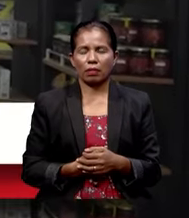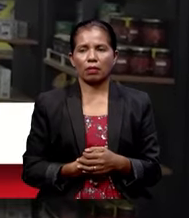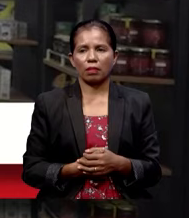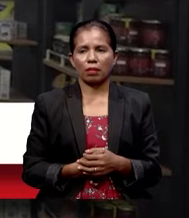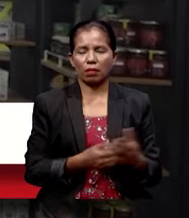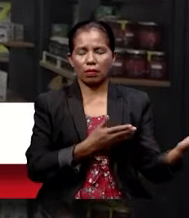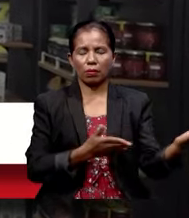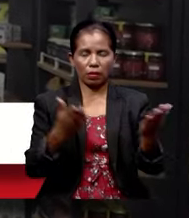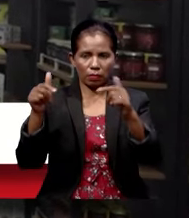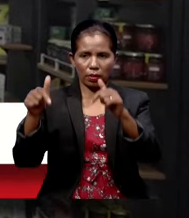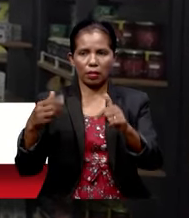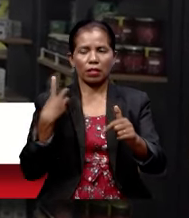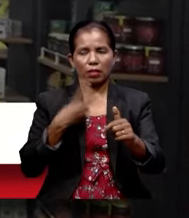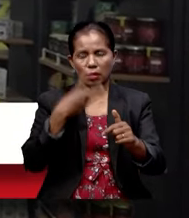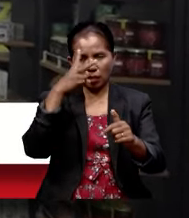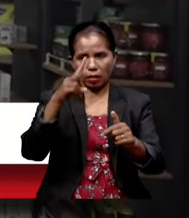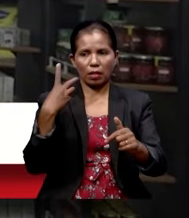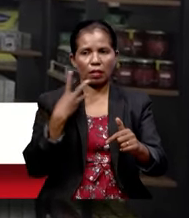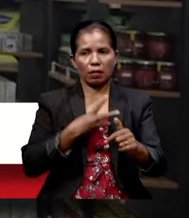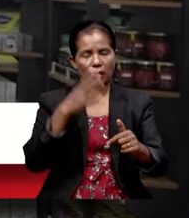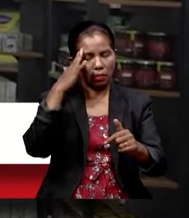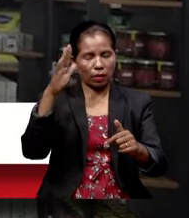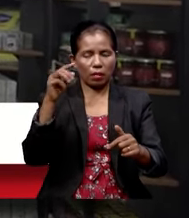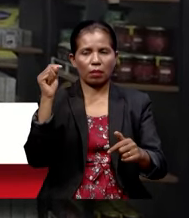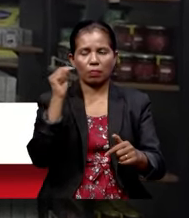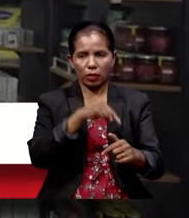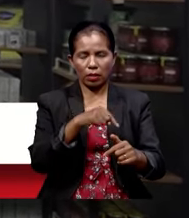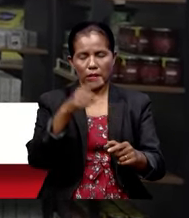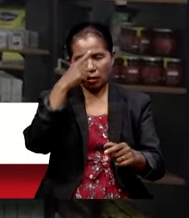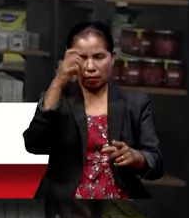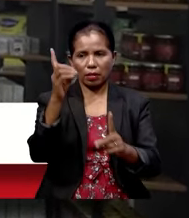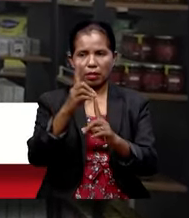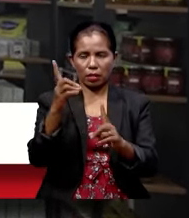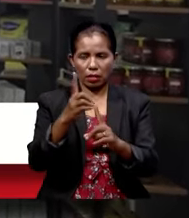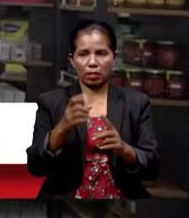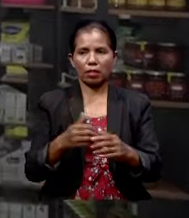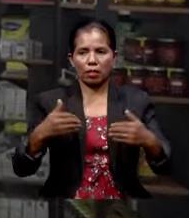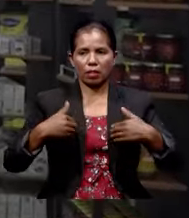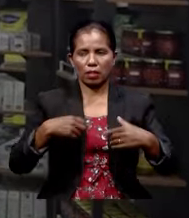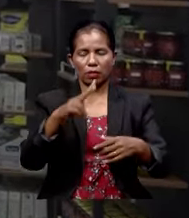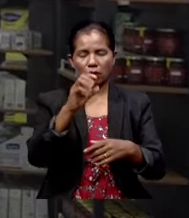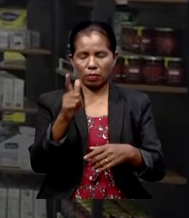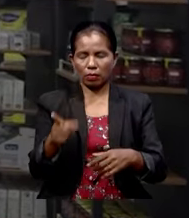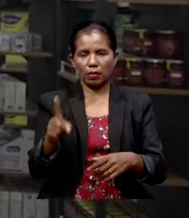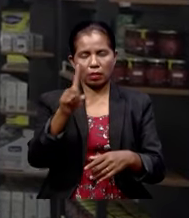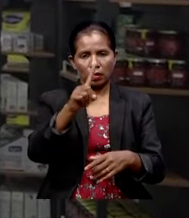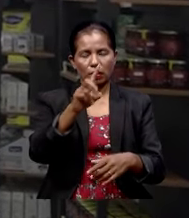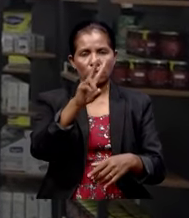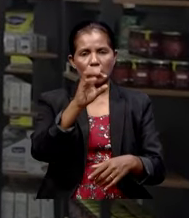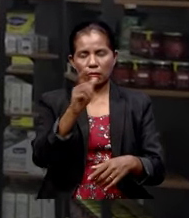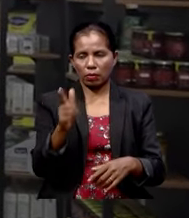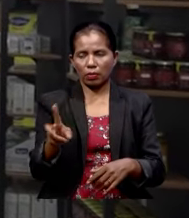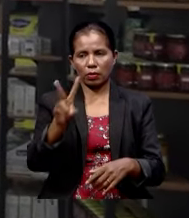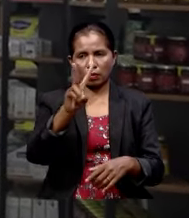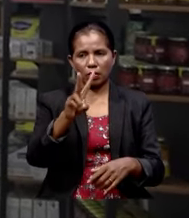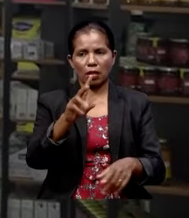lur maine mema itare oin aimos labele nega tambani data ya 2021 atau 2022. Lepas aku